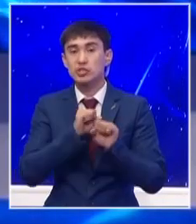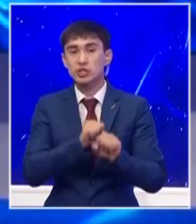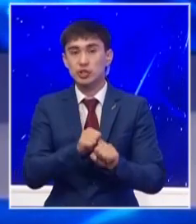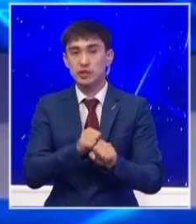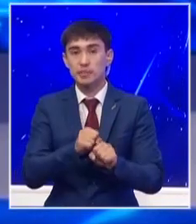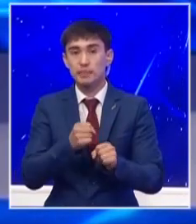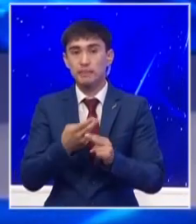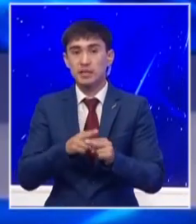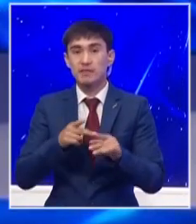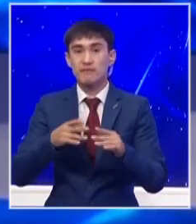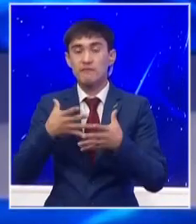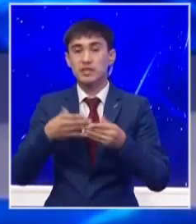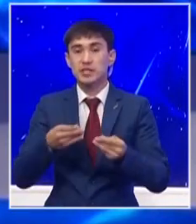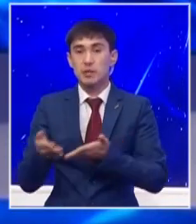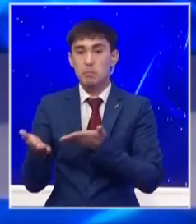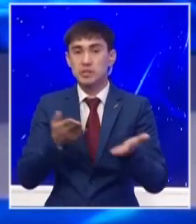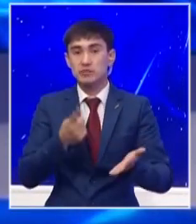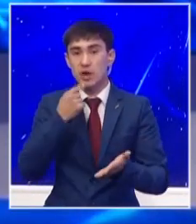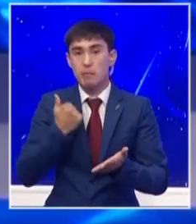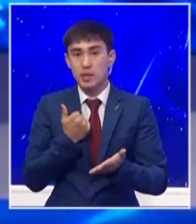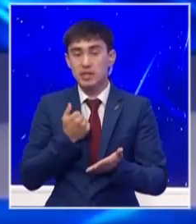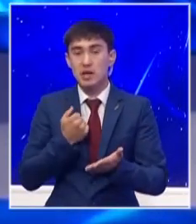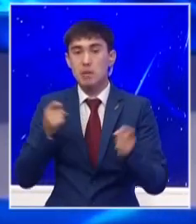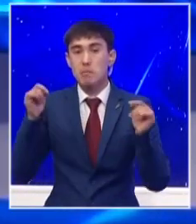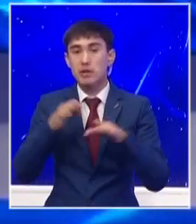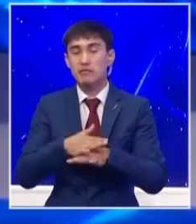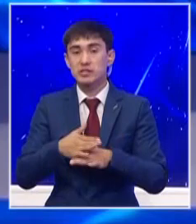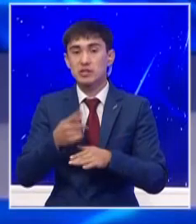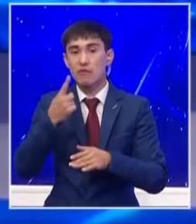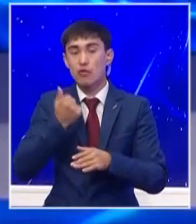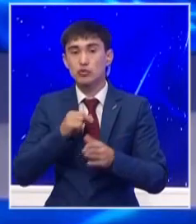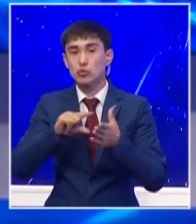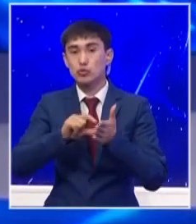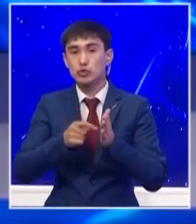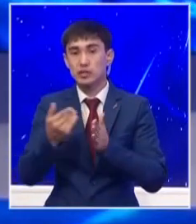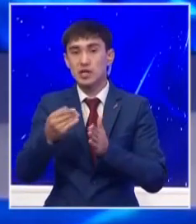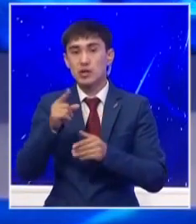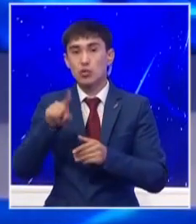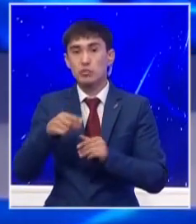биологической защиты. В рамках весенней призывной кампании солдаты, прибывшие в воинскую часть